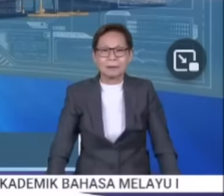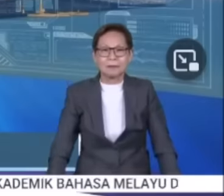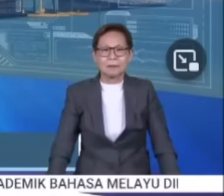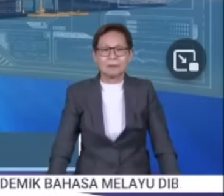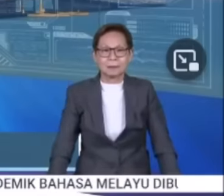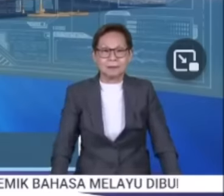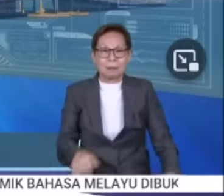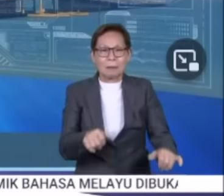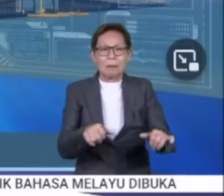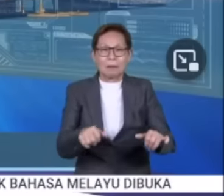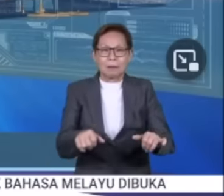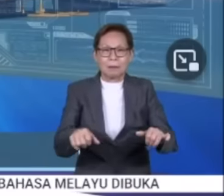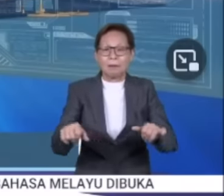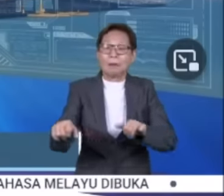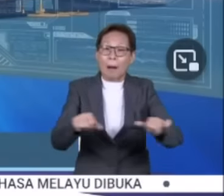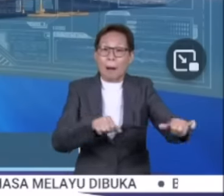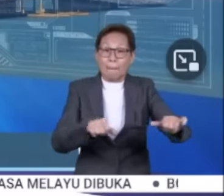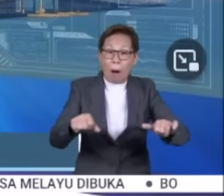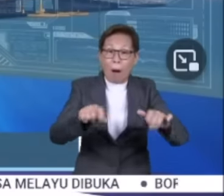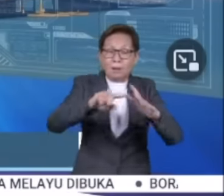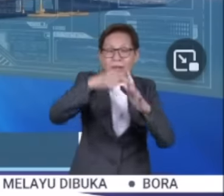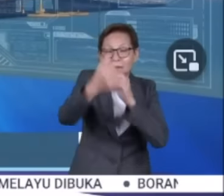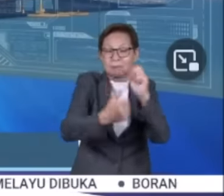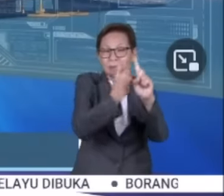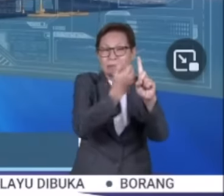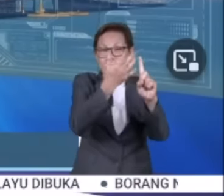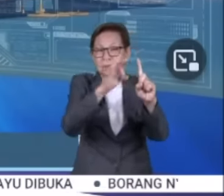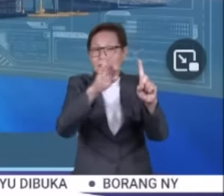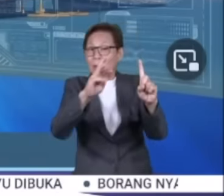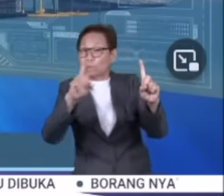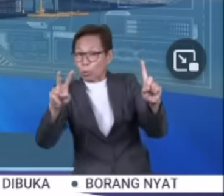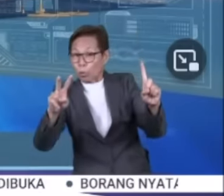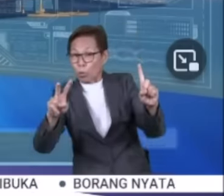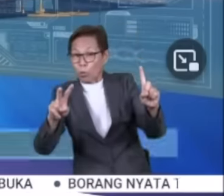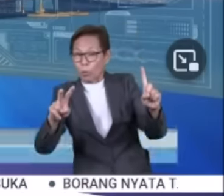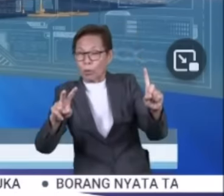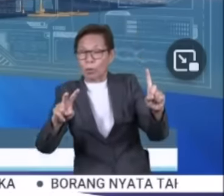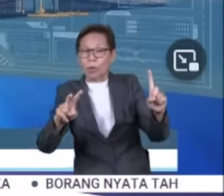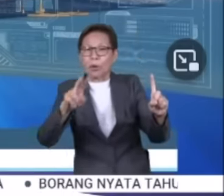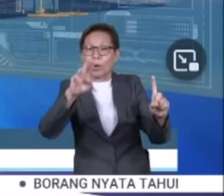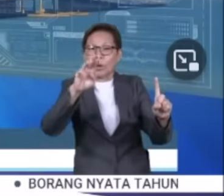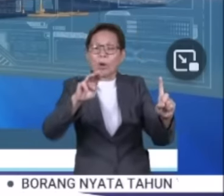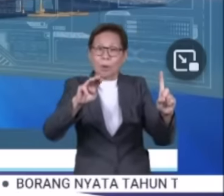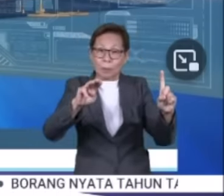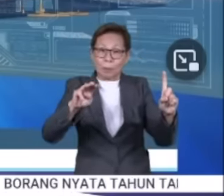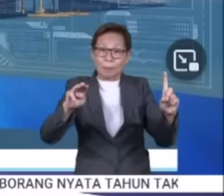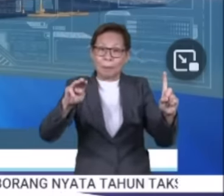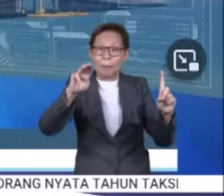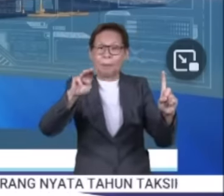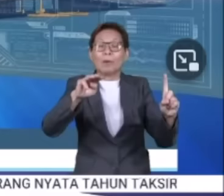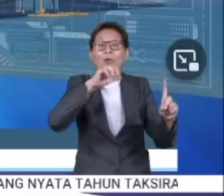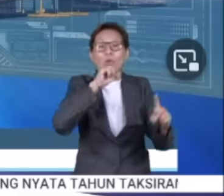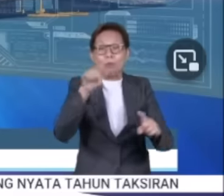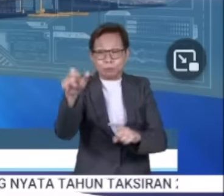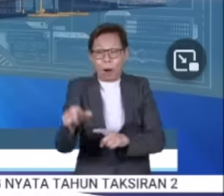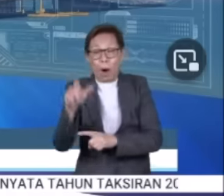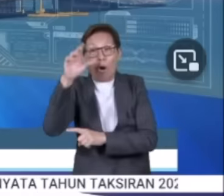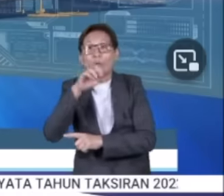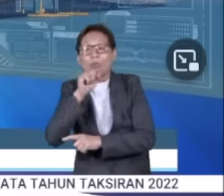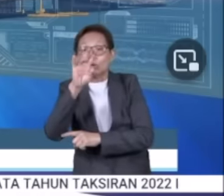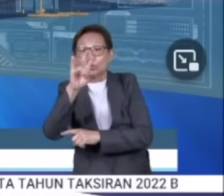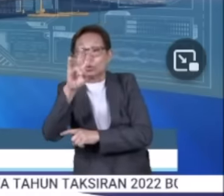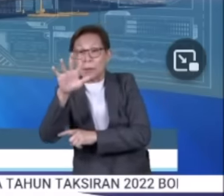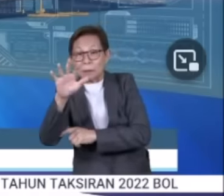Bergiat dengan pembuatan songkok tarbus sejak tahun 1962, Haji Muhyiddin OSM Muhammad Sharif, 75 tahun,